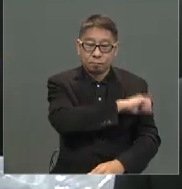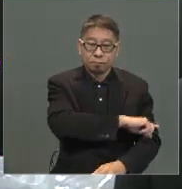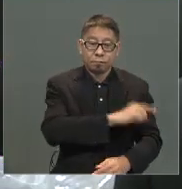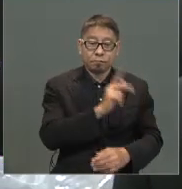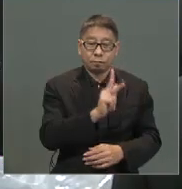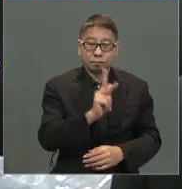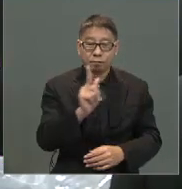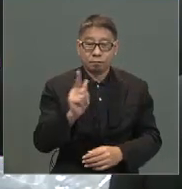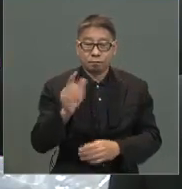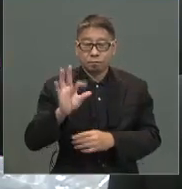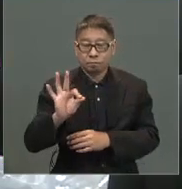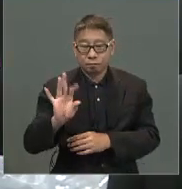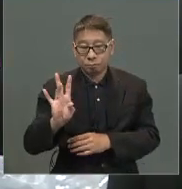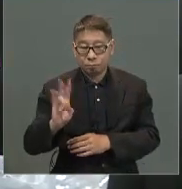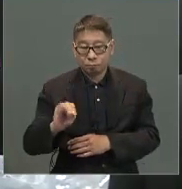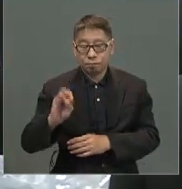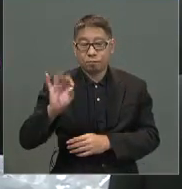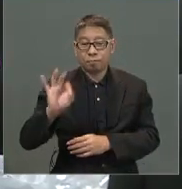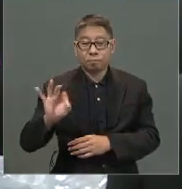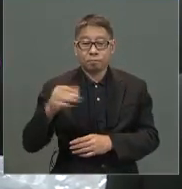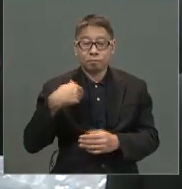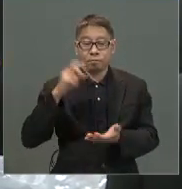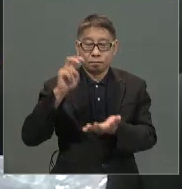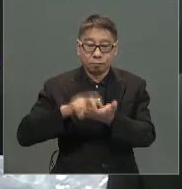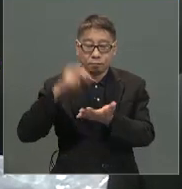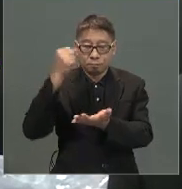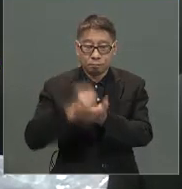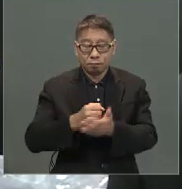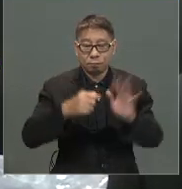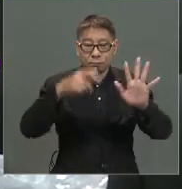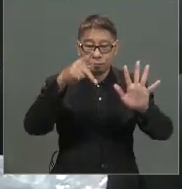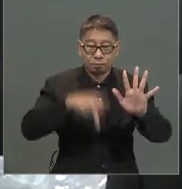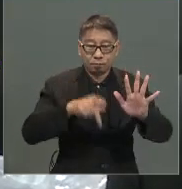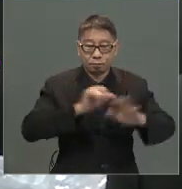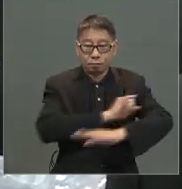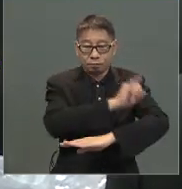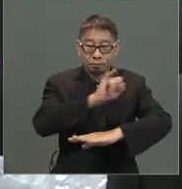นั้นจะเริ่มการเพาะปลูกข้าวเป็นข้าวขาวพื้นนุ่มพันธุ์ข้าวกข7 9ซึ่งได้รับรองพันธุ์ข้าวแล้วจำนวน 5,000